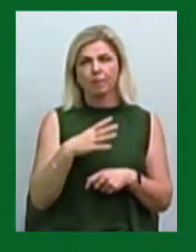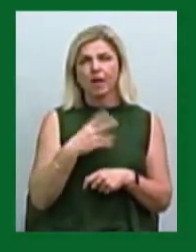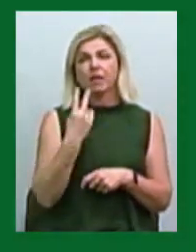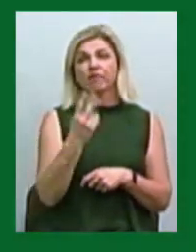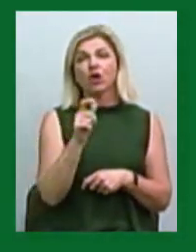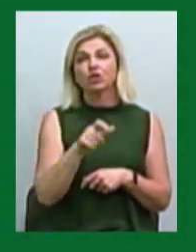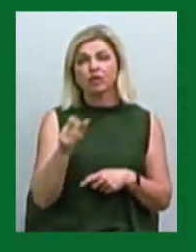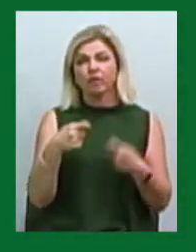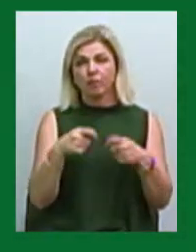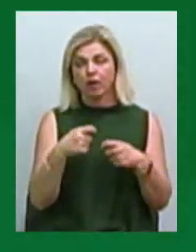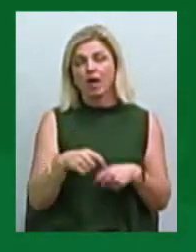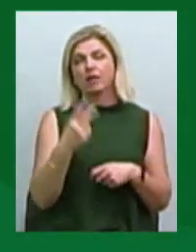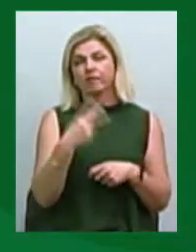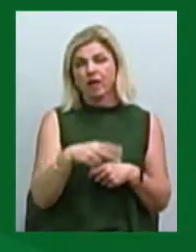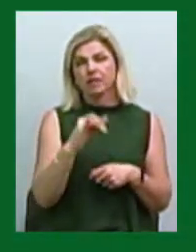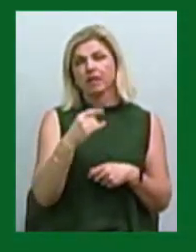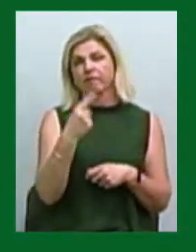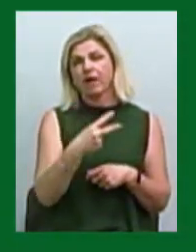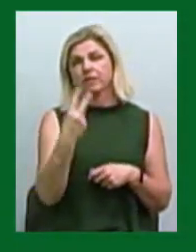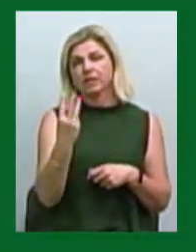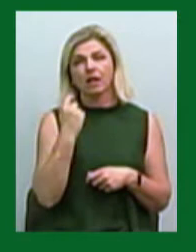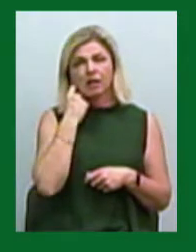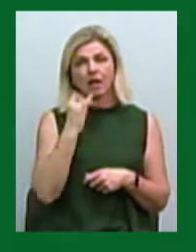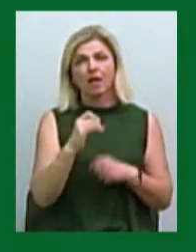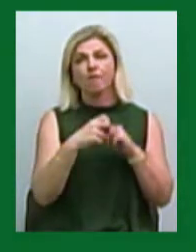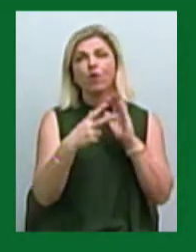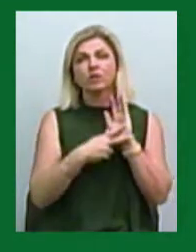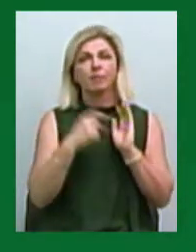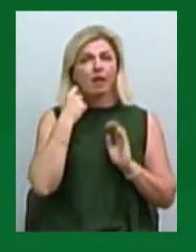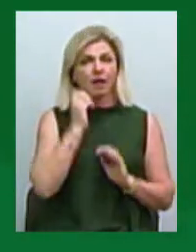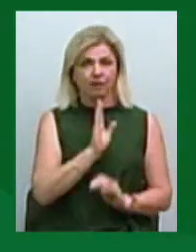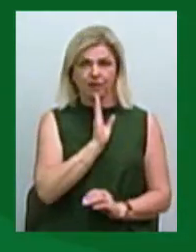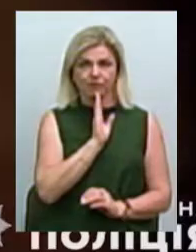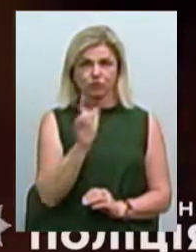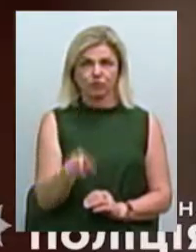чоловіків 20 та 30 років та 18-річної дівчини.